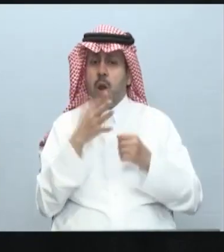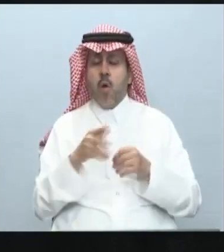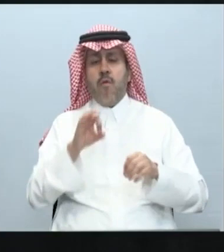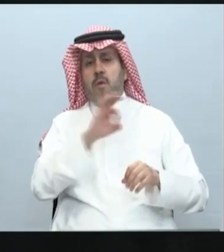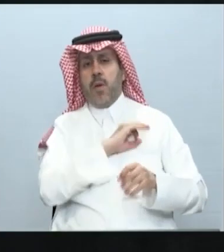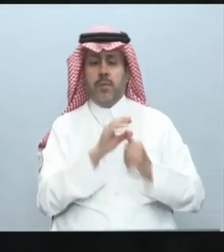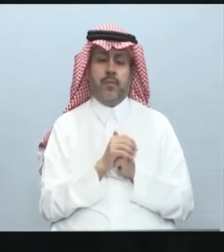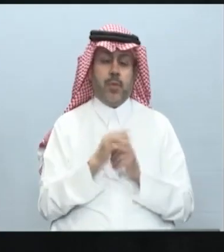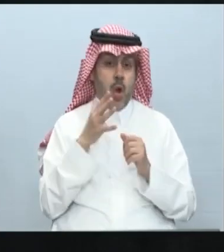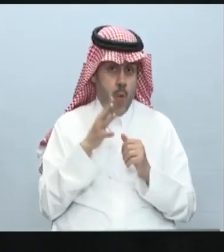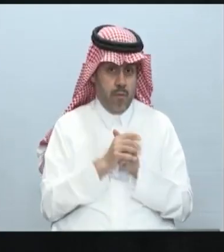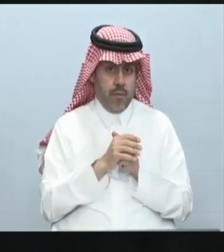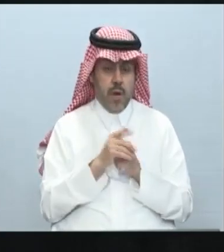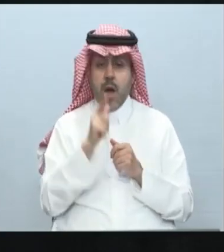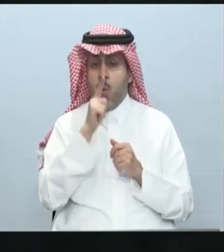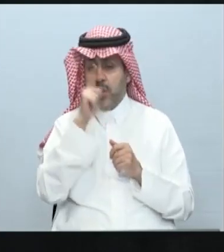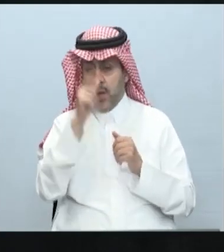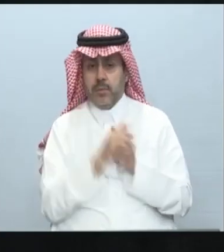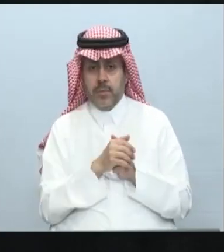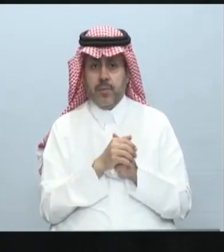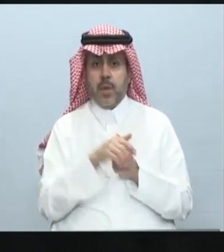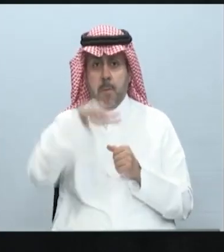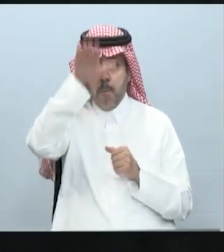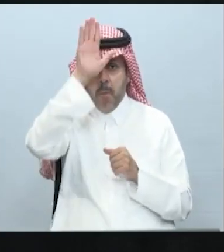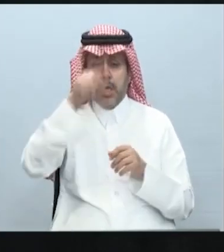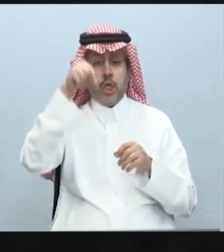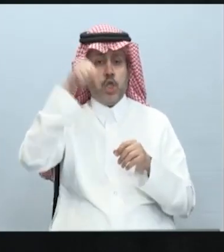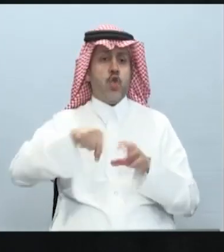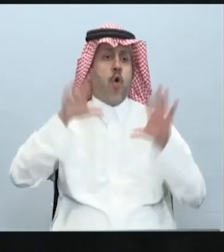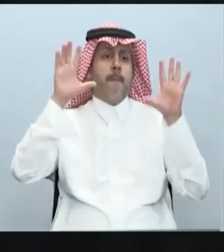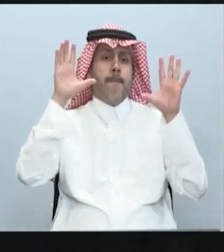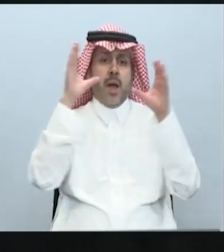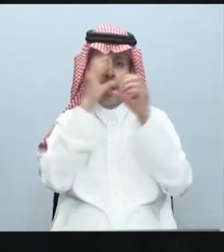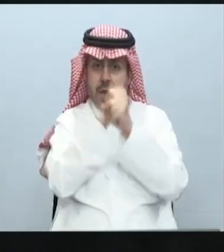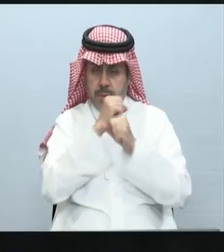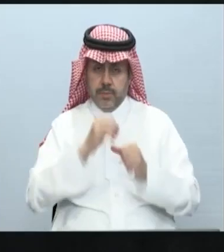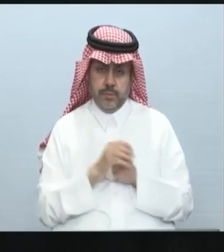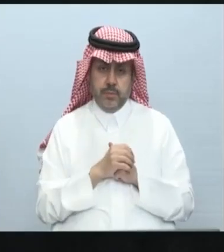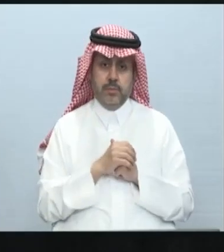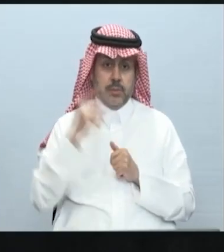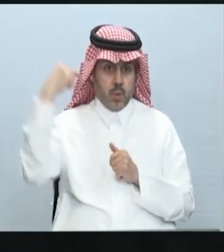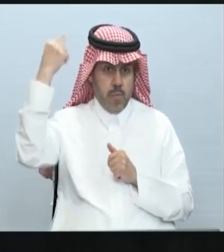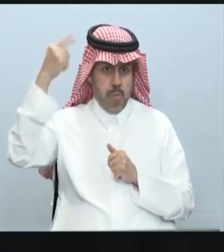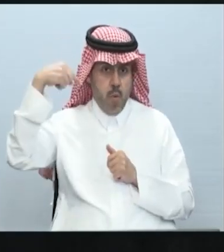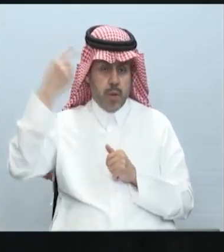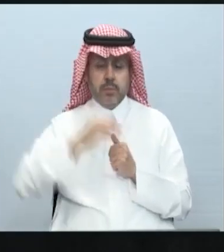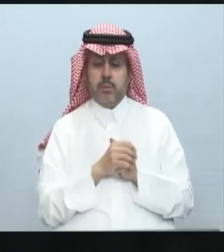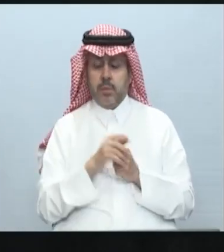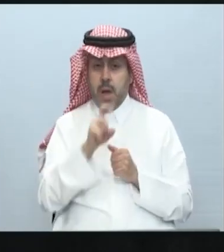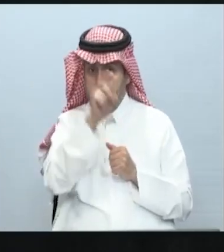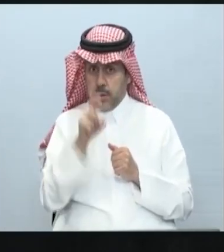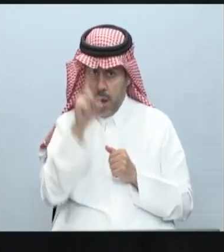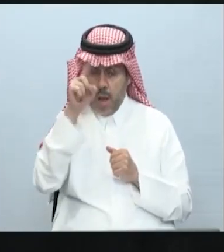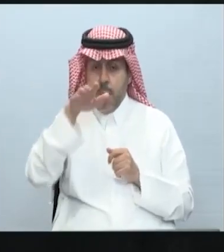واما الخوف فمن قوله سبحانه مالك يوم الدين لو الواحد منا اخواني واخواتي اليس الله